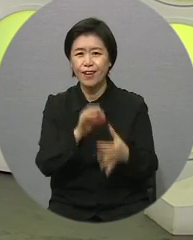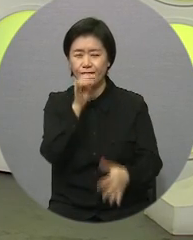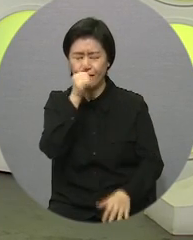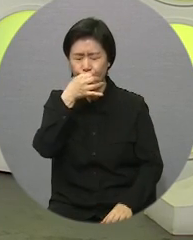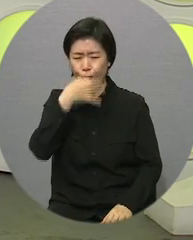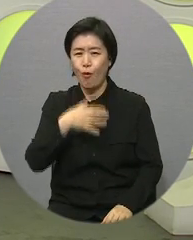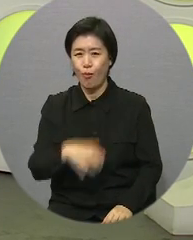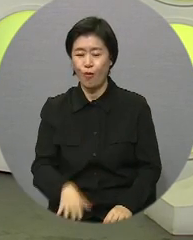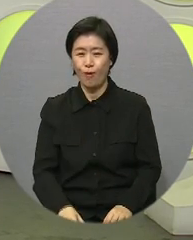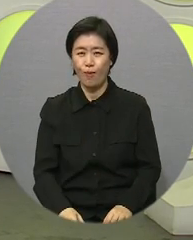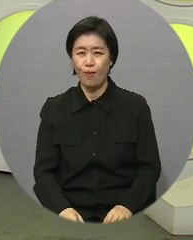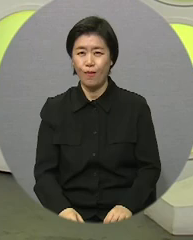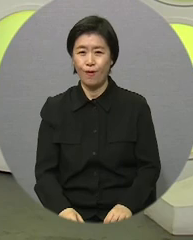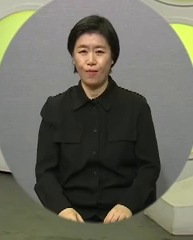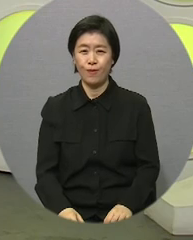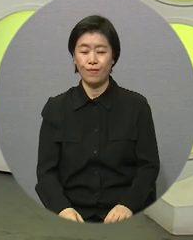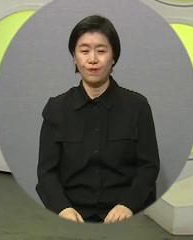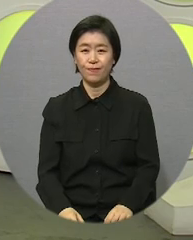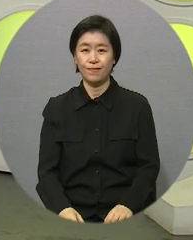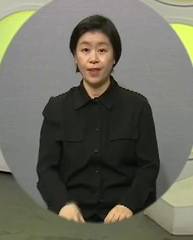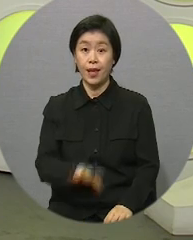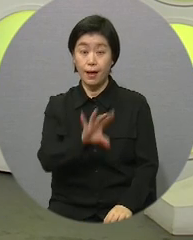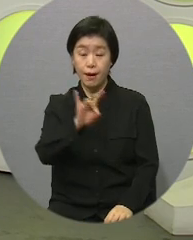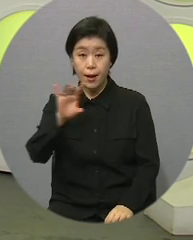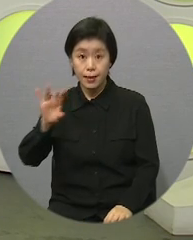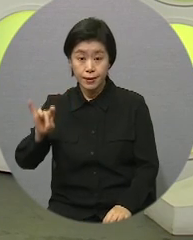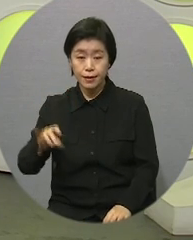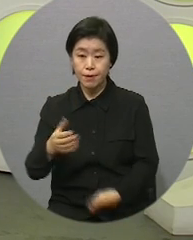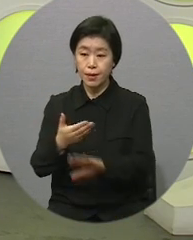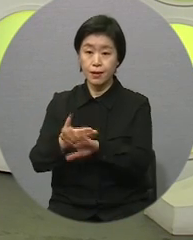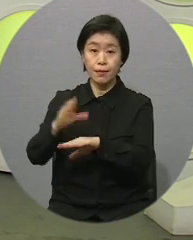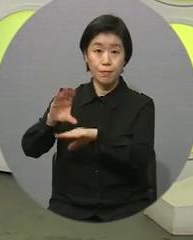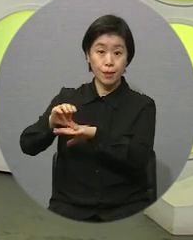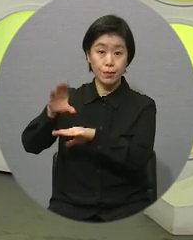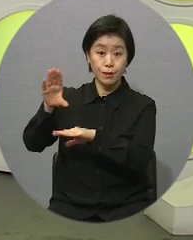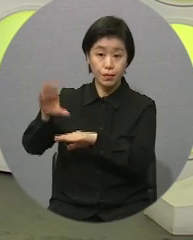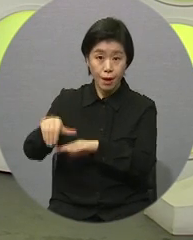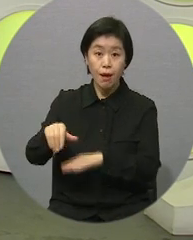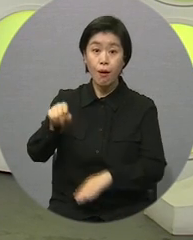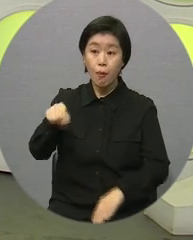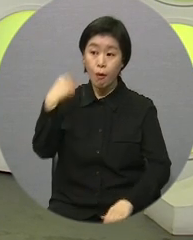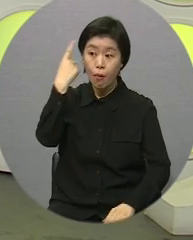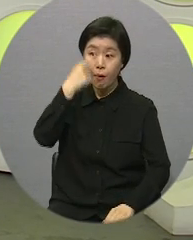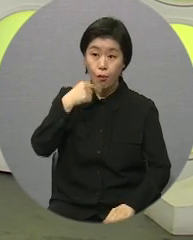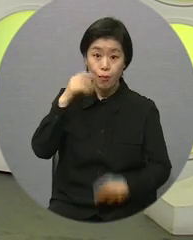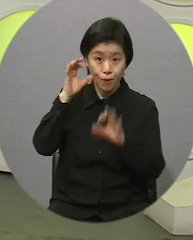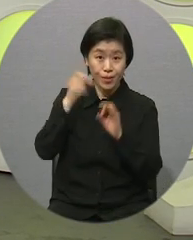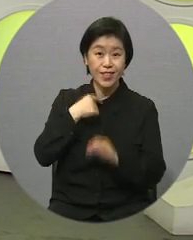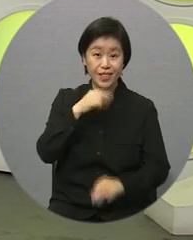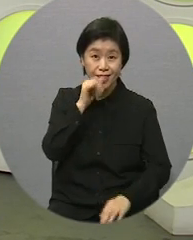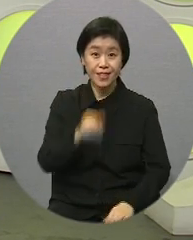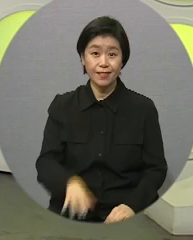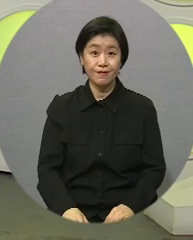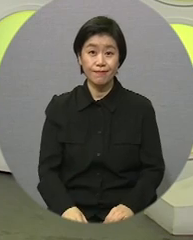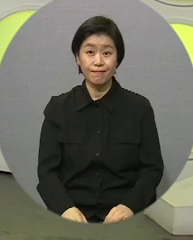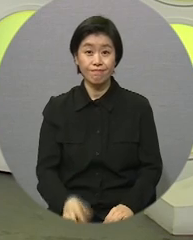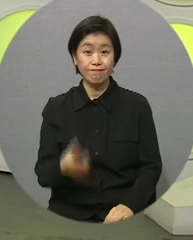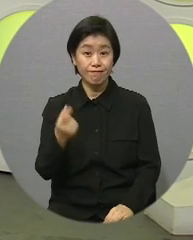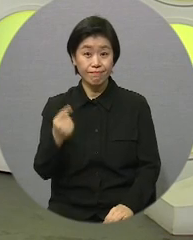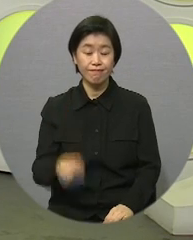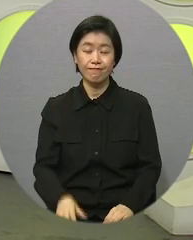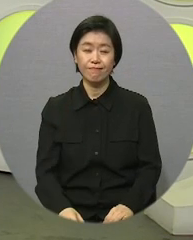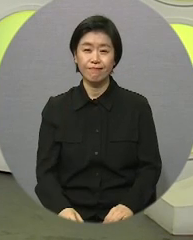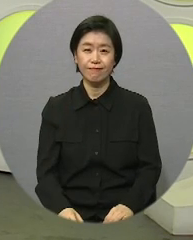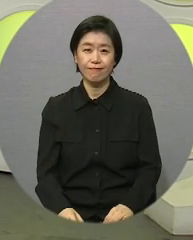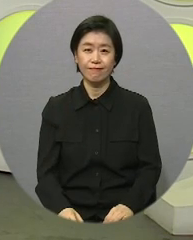아침 방송을 통해서 요런 방송을 통해서 가끔 뵙기도 하는 거 같아요 어 패널로도 나오셔 가지고 많은 또